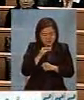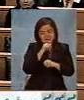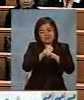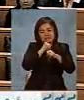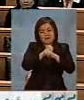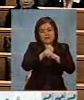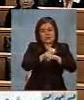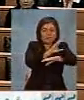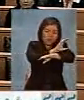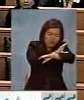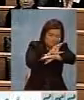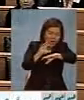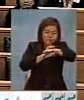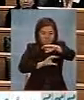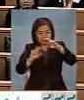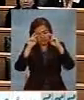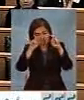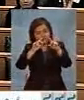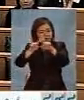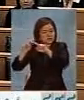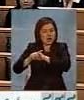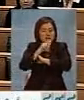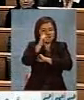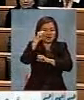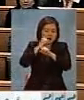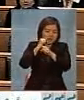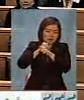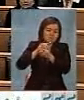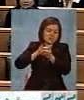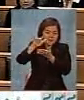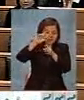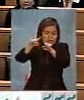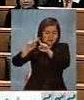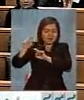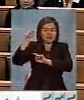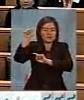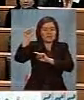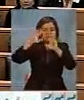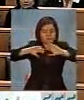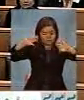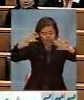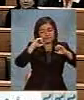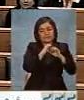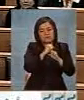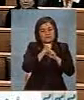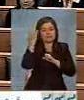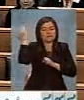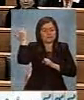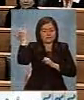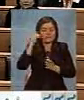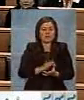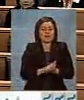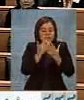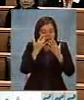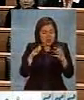ฐานในขณะที่เราสร้างไว้ในสมัยที่เป็นรัฐบาลรองรับและที่สำคัญก็คือบ้าน